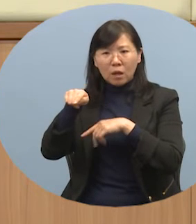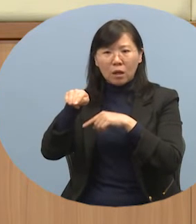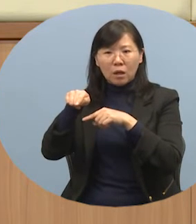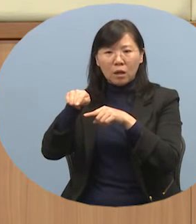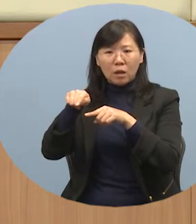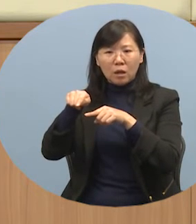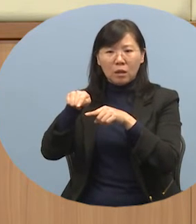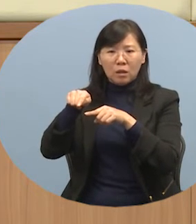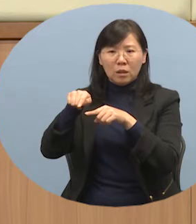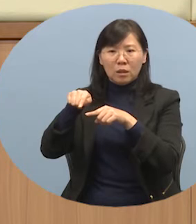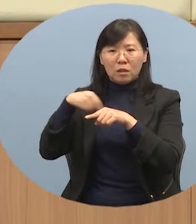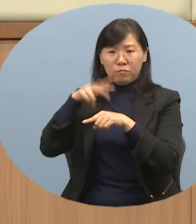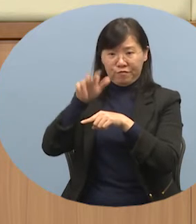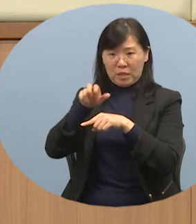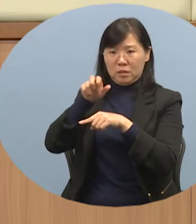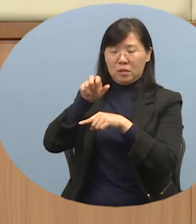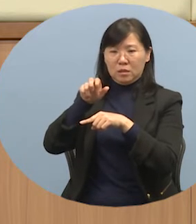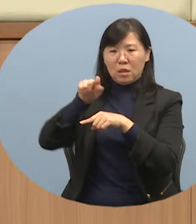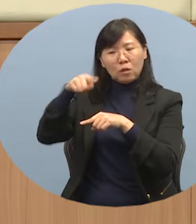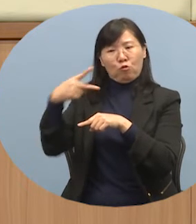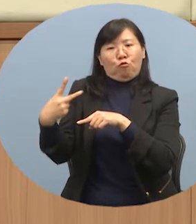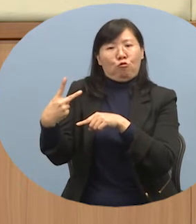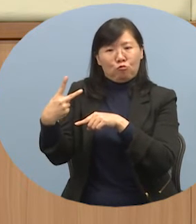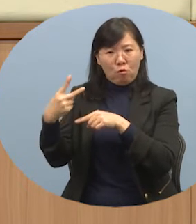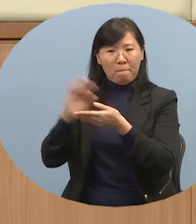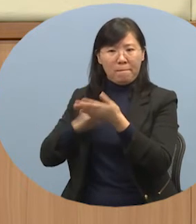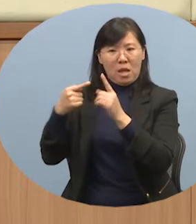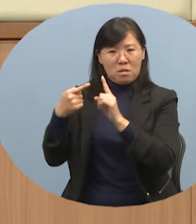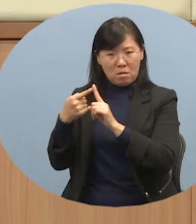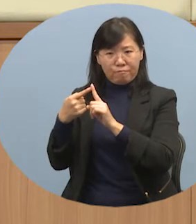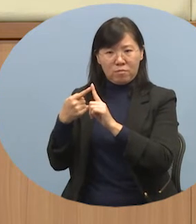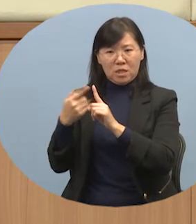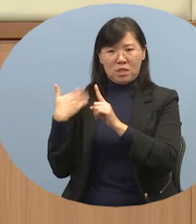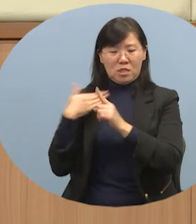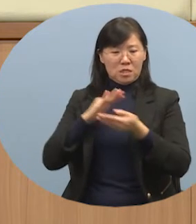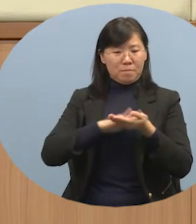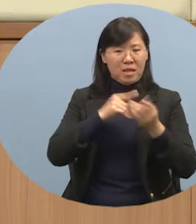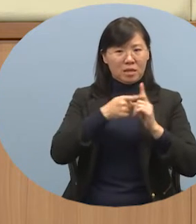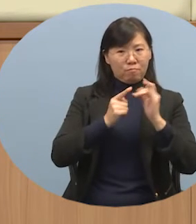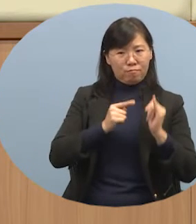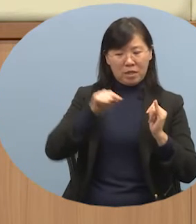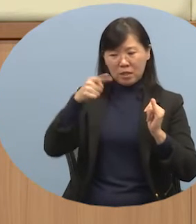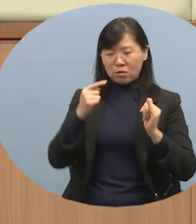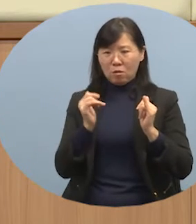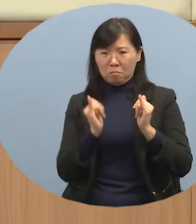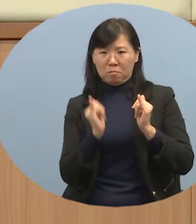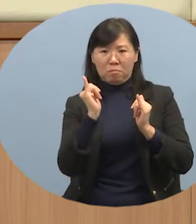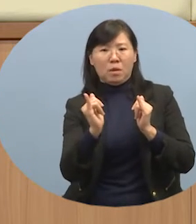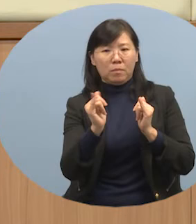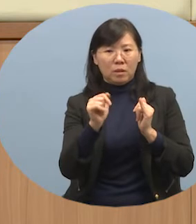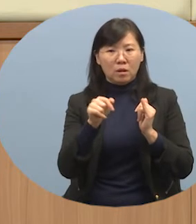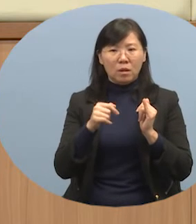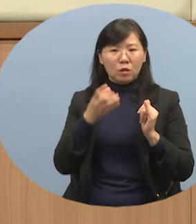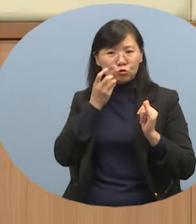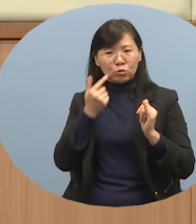外2名同呢位91歲病人同一個病格嘅病人，分別呢兩位病人就係71歲啦，